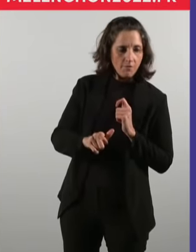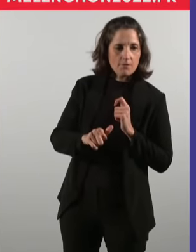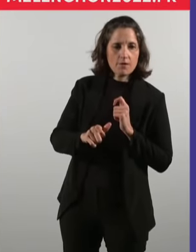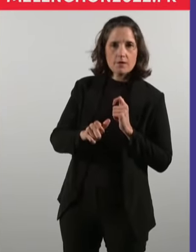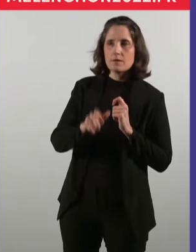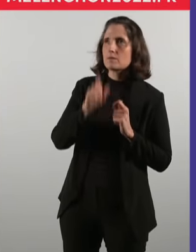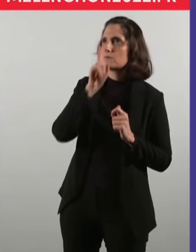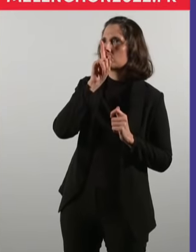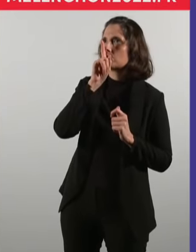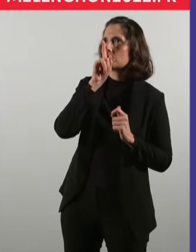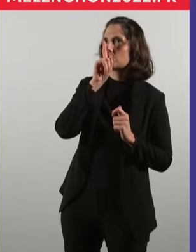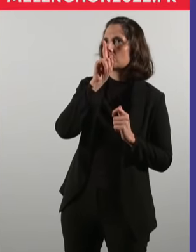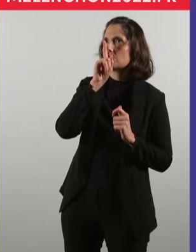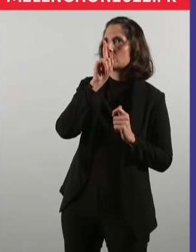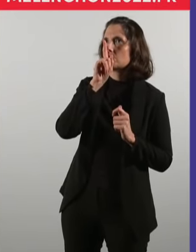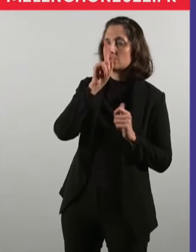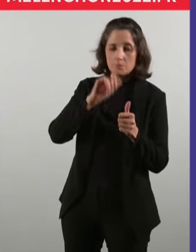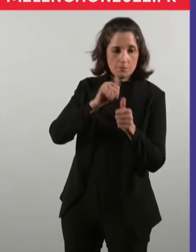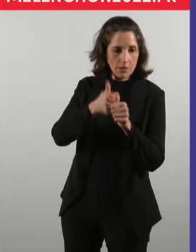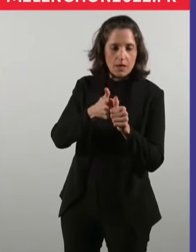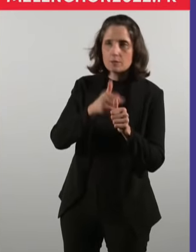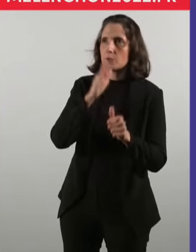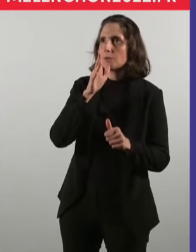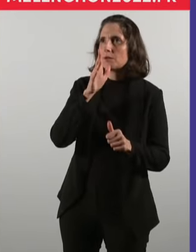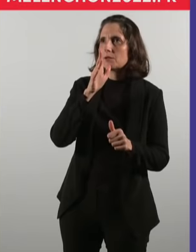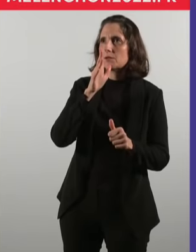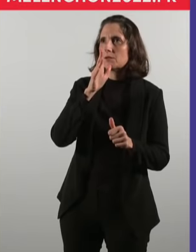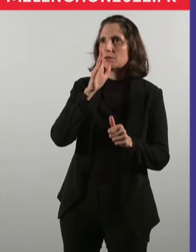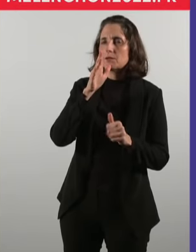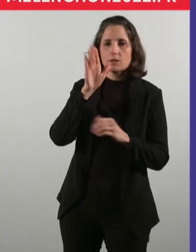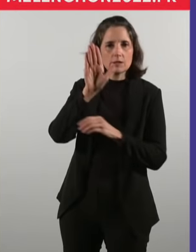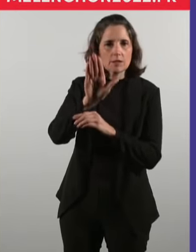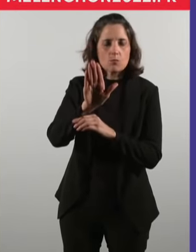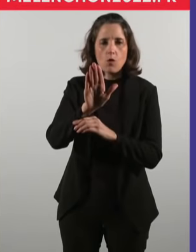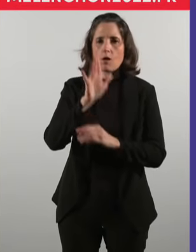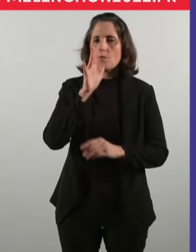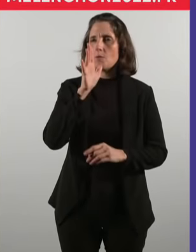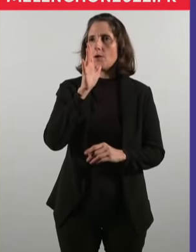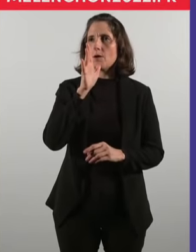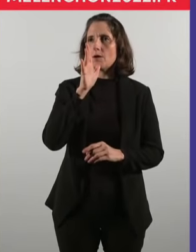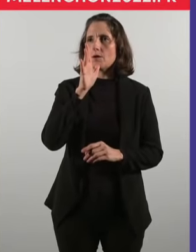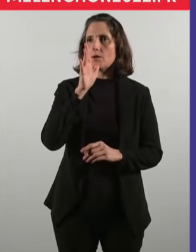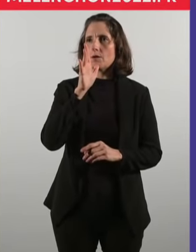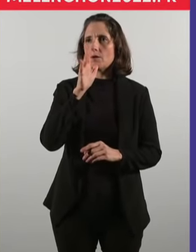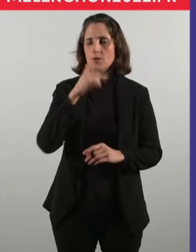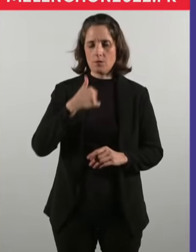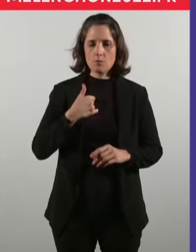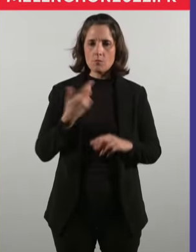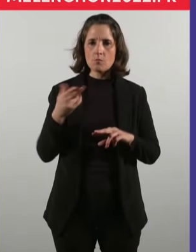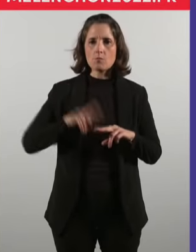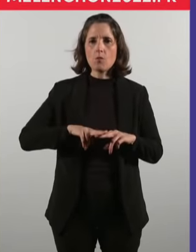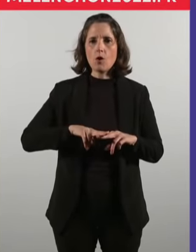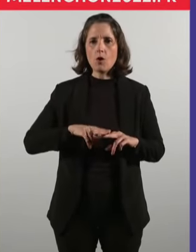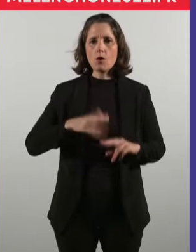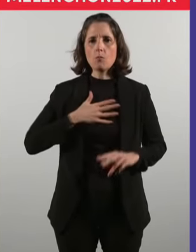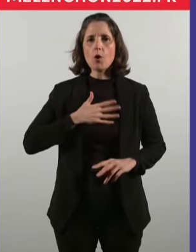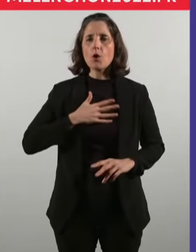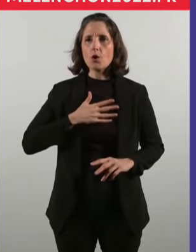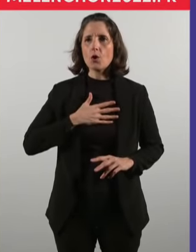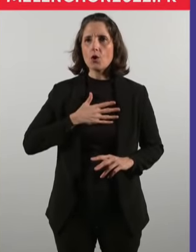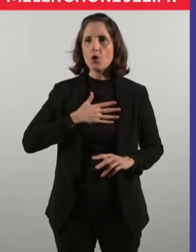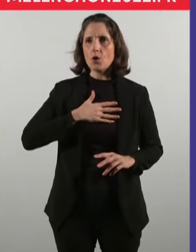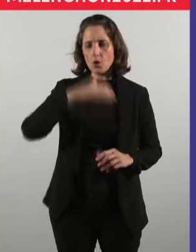témoigner. De la peur de la mort, je me souviens précisément cette sensation